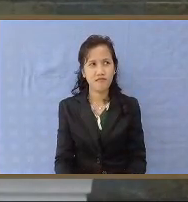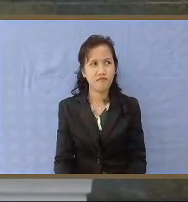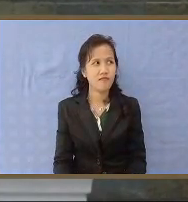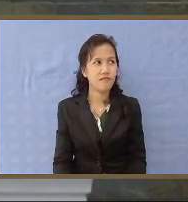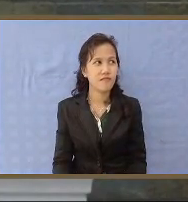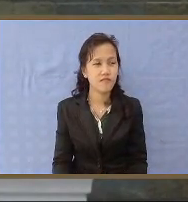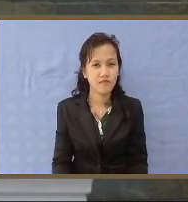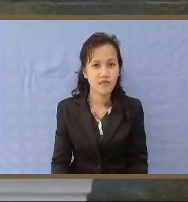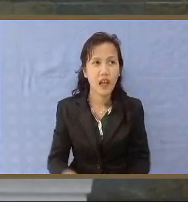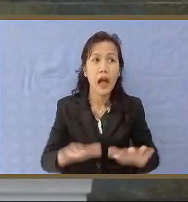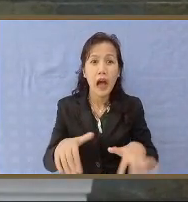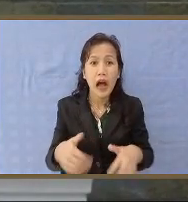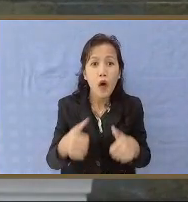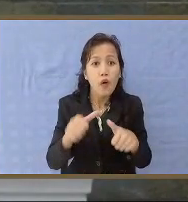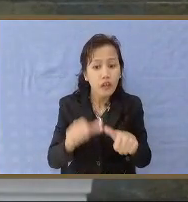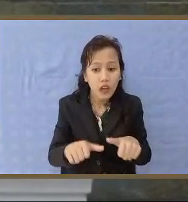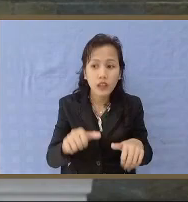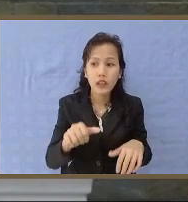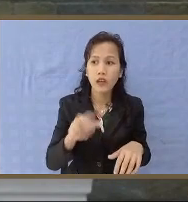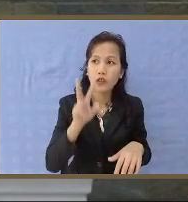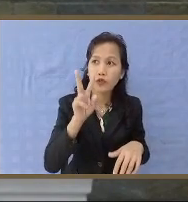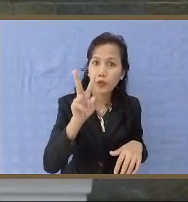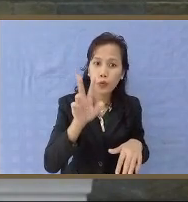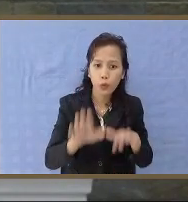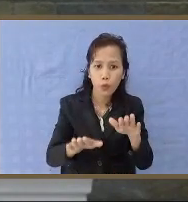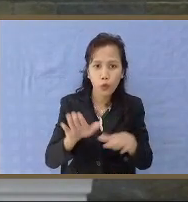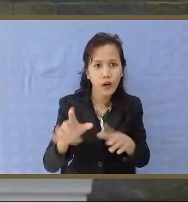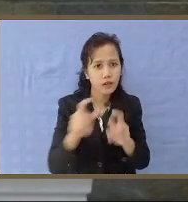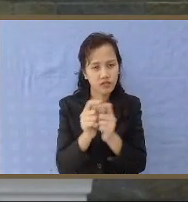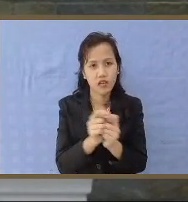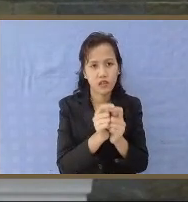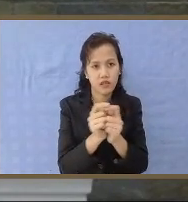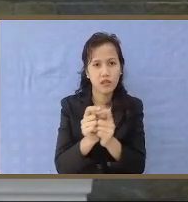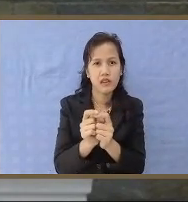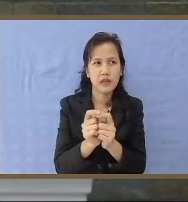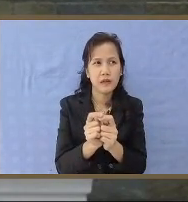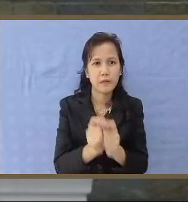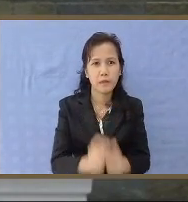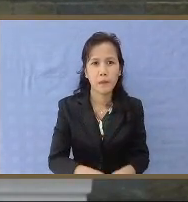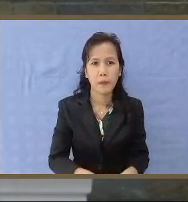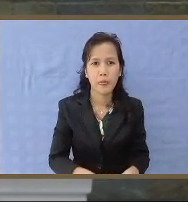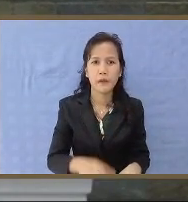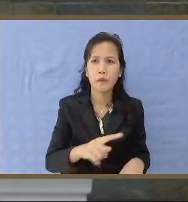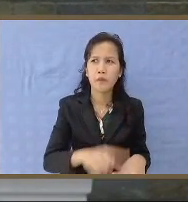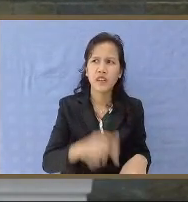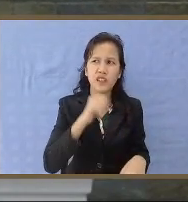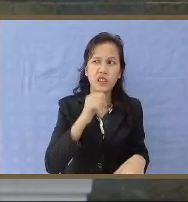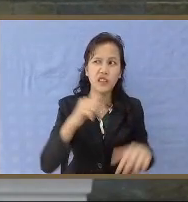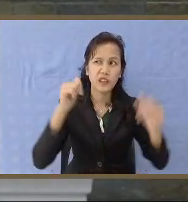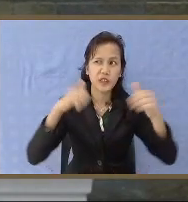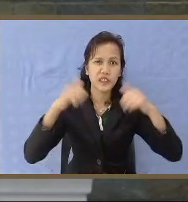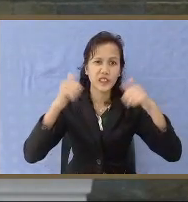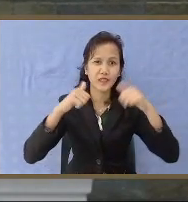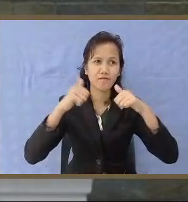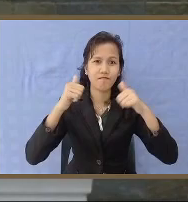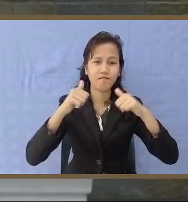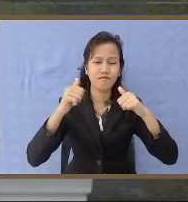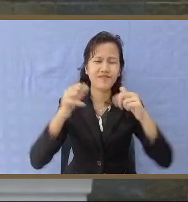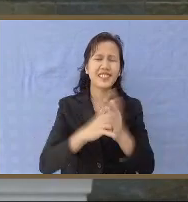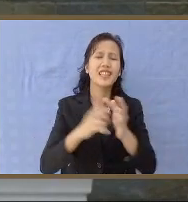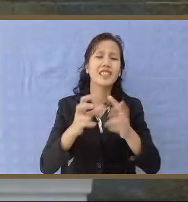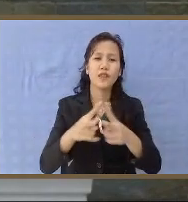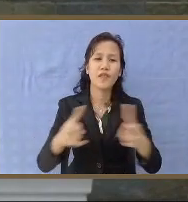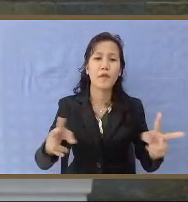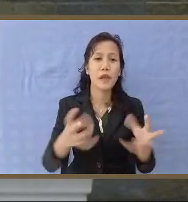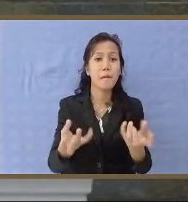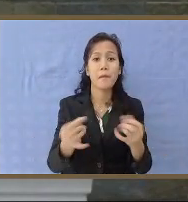How can the two walk together except they be agreed? You see? Now, it is very important. Napakahalaga, kapatid, na makita